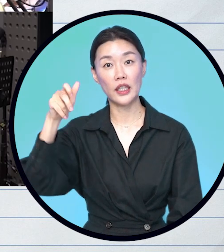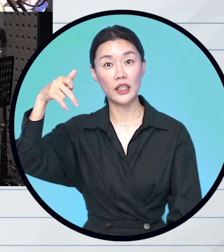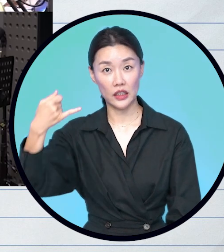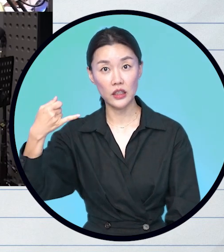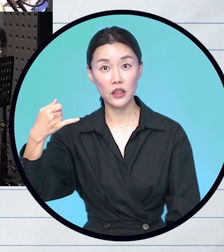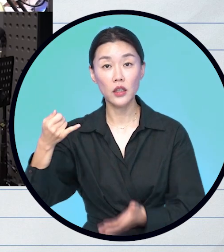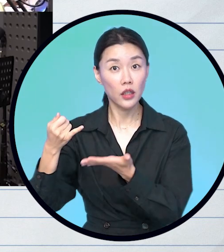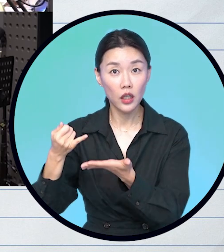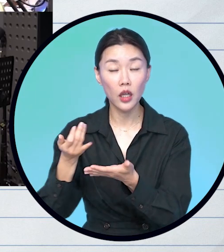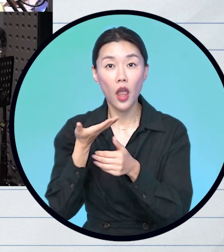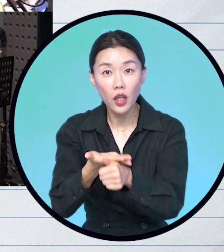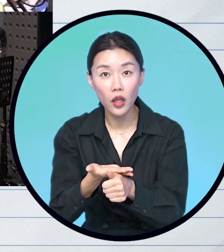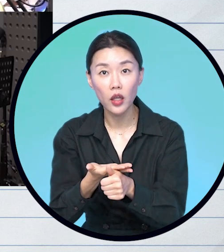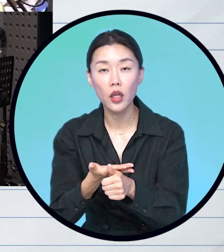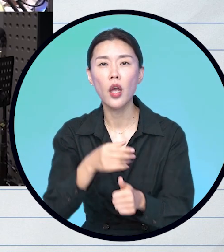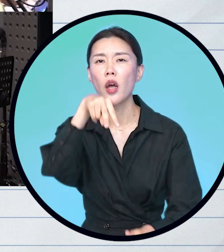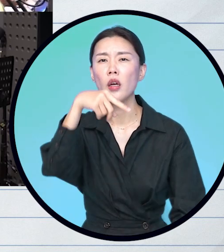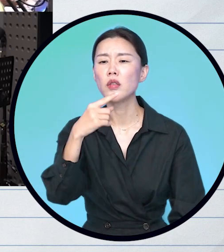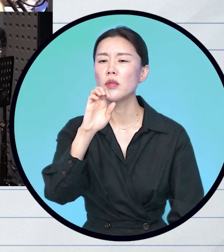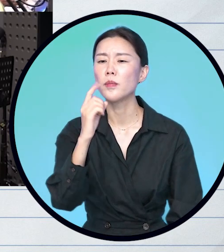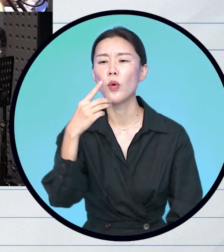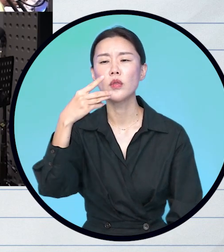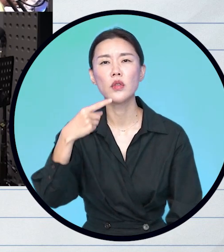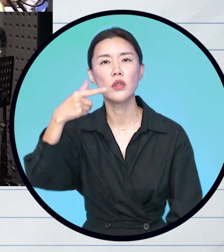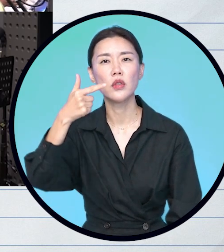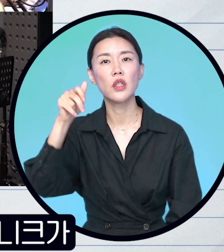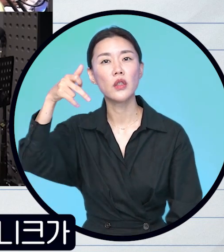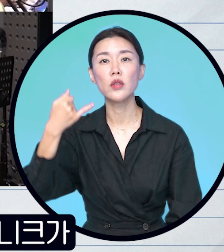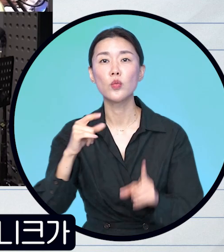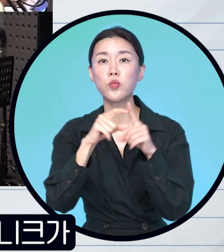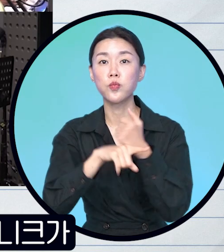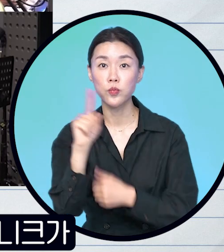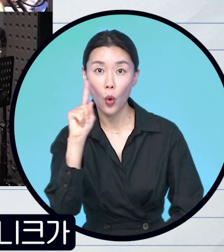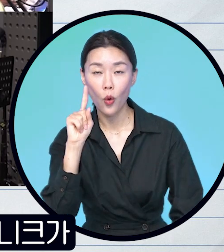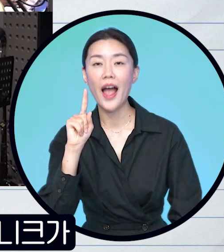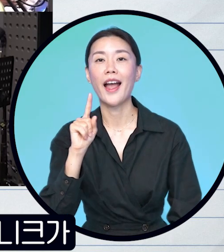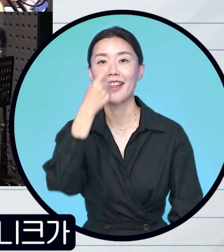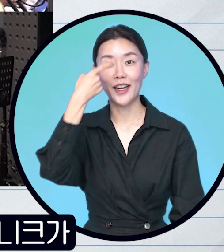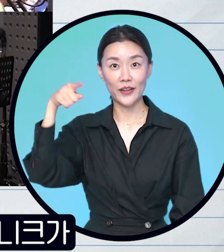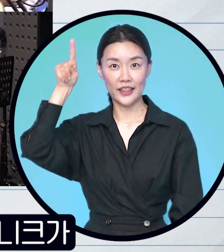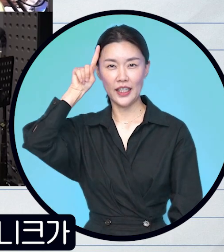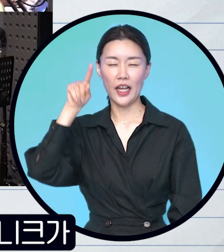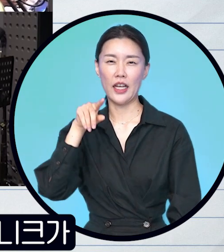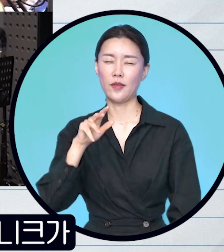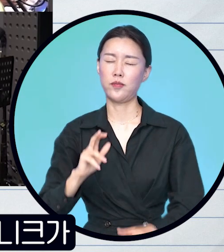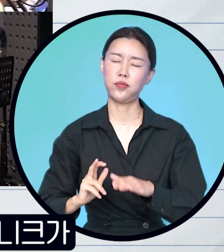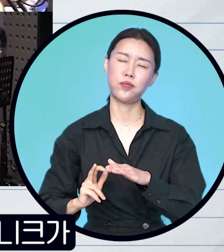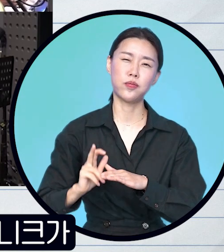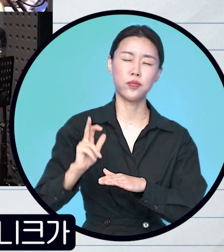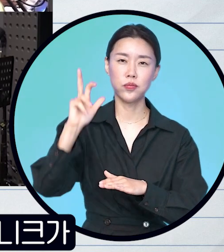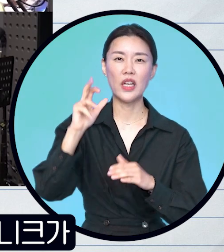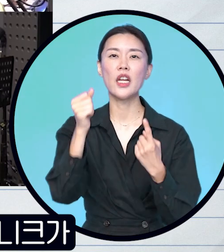이런 뜻인가요? 그렇죠. 스푸트니크, 이게 어떤 단어죠? 네, 이제 러시아의 첫